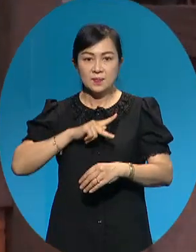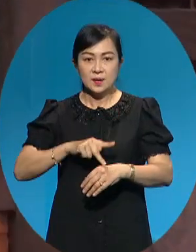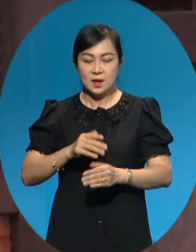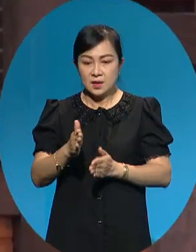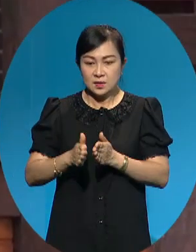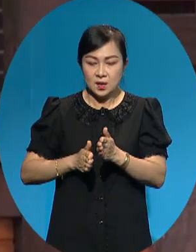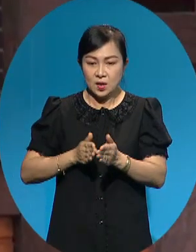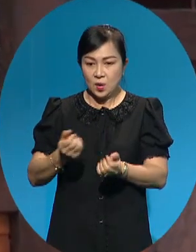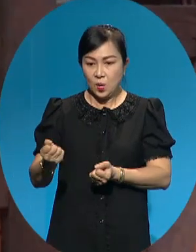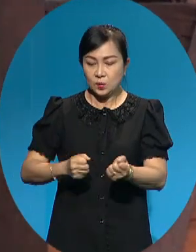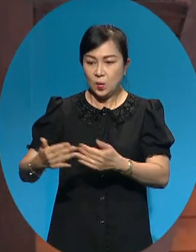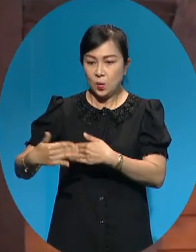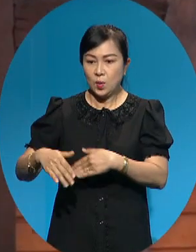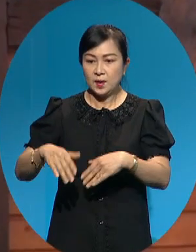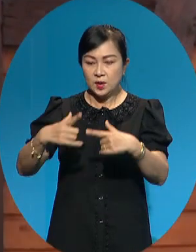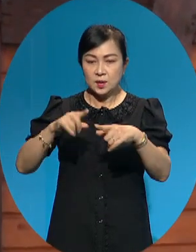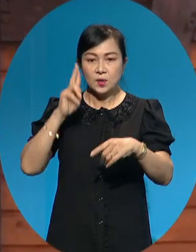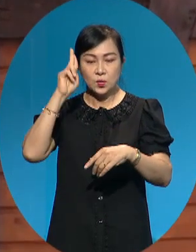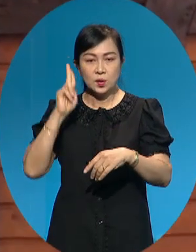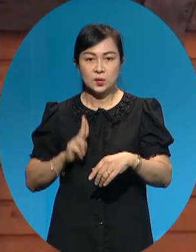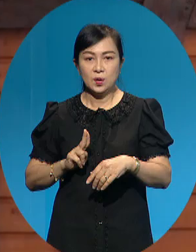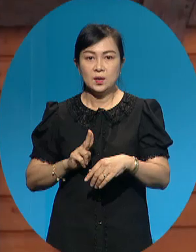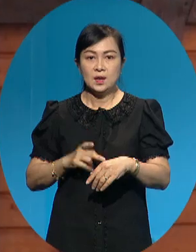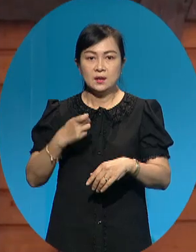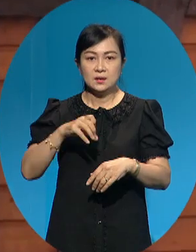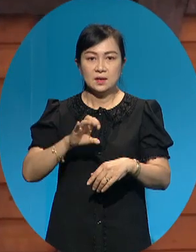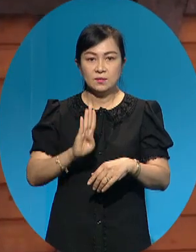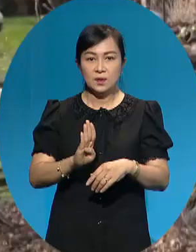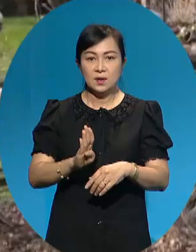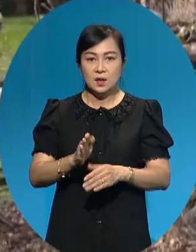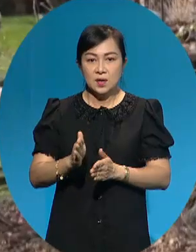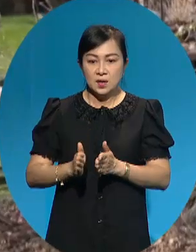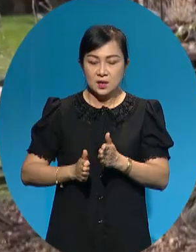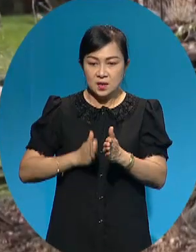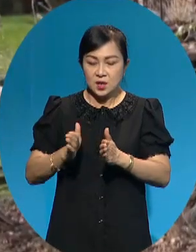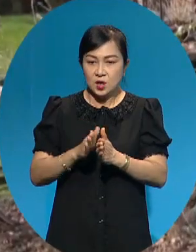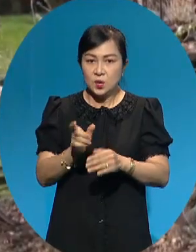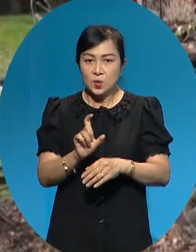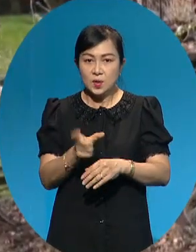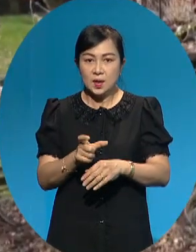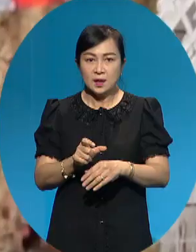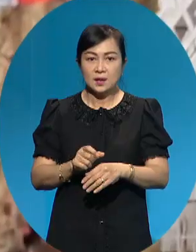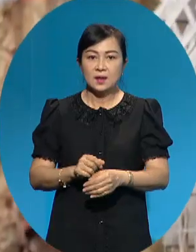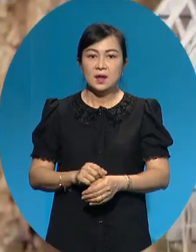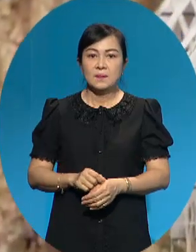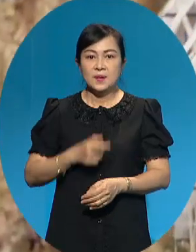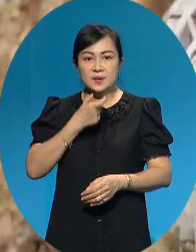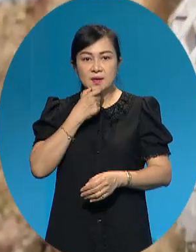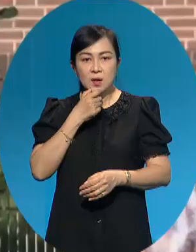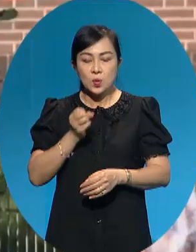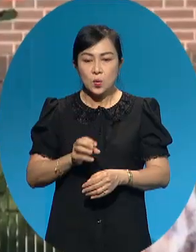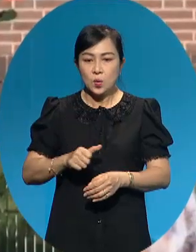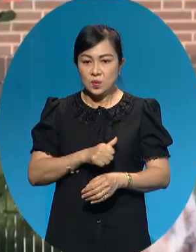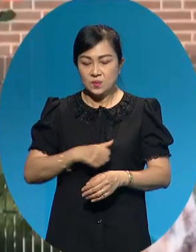ô tô đậu bên ngoài một doanh trại quân đội ở phía Tây Bắc thị trấn rotenberg trên xe có chứa nhiều đạn dược và vật dụng khác và bị nghi là